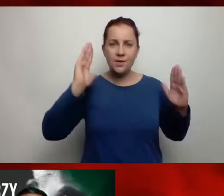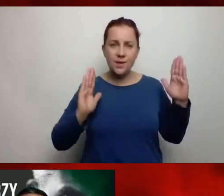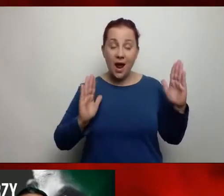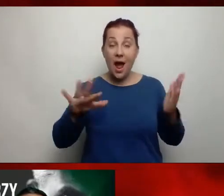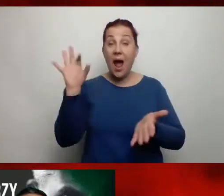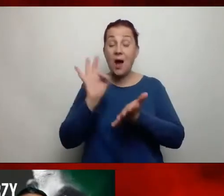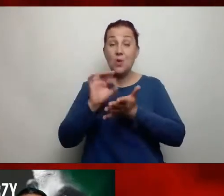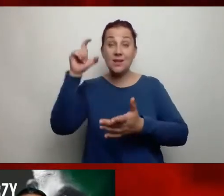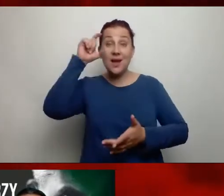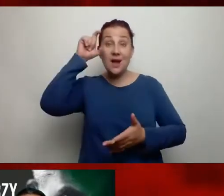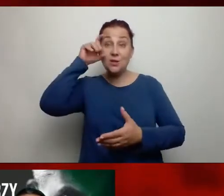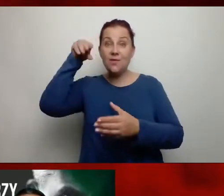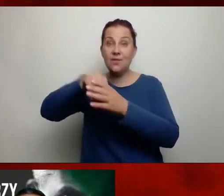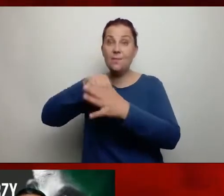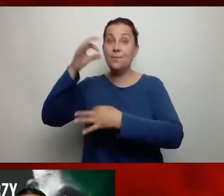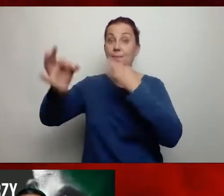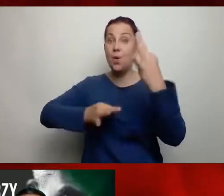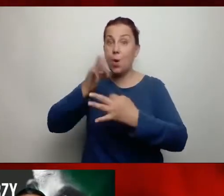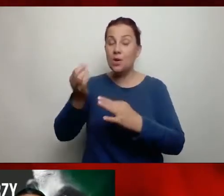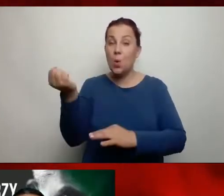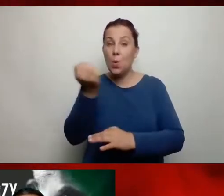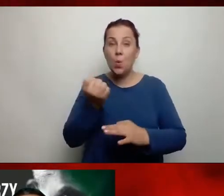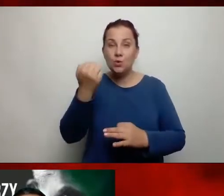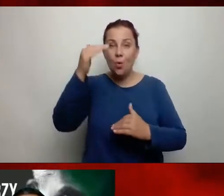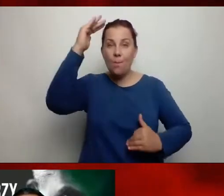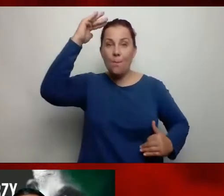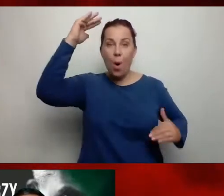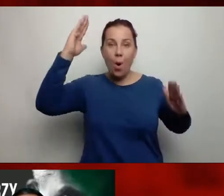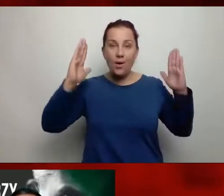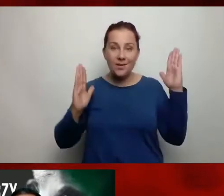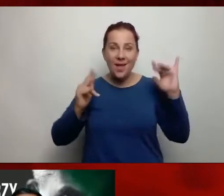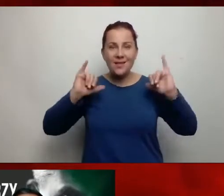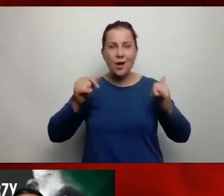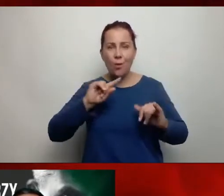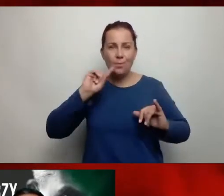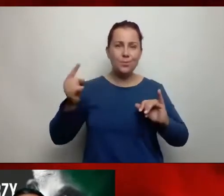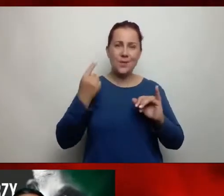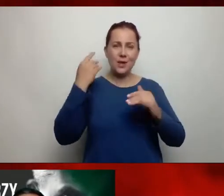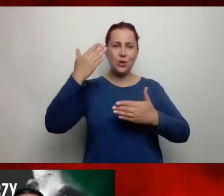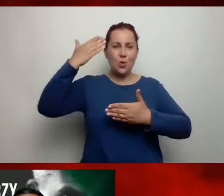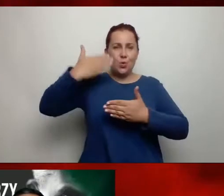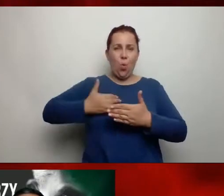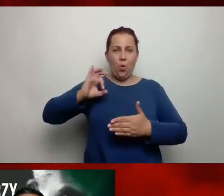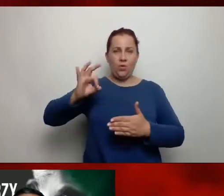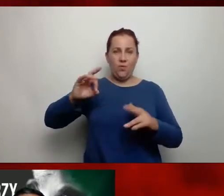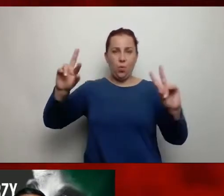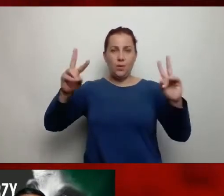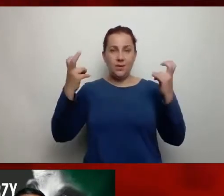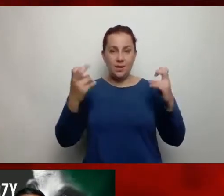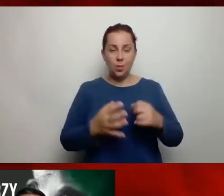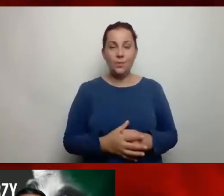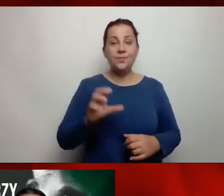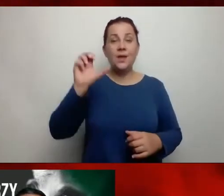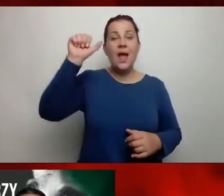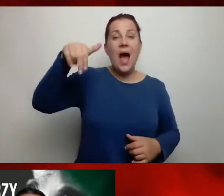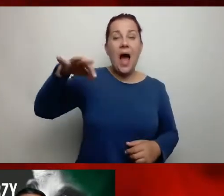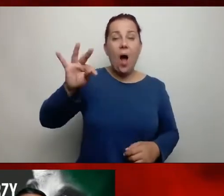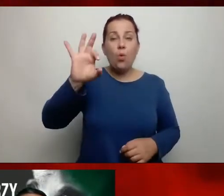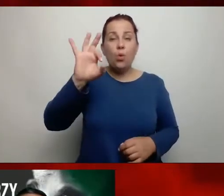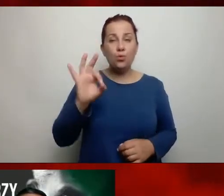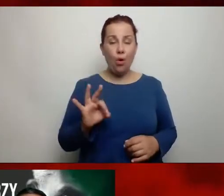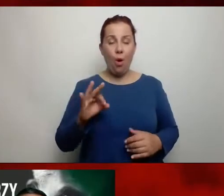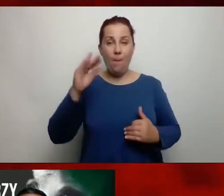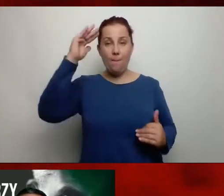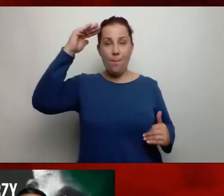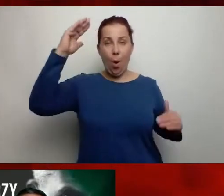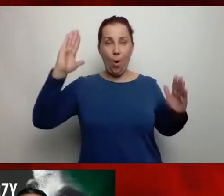swoim utworze użył właśnie portretu jako pierwszego tła już w tytule do tego utworu, czyli autoportret Witkacego. Tutaj